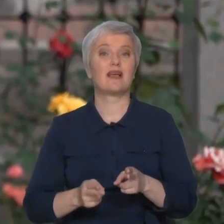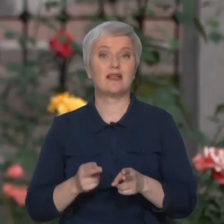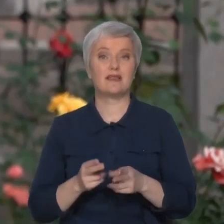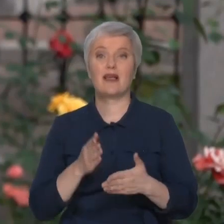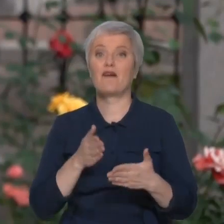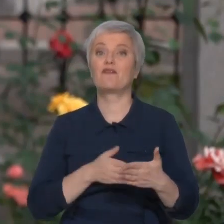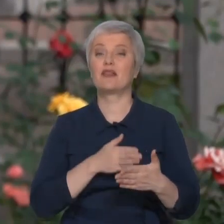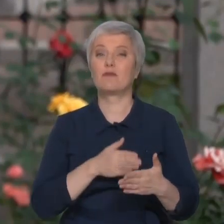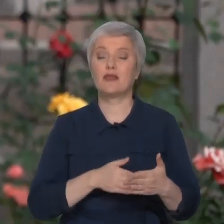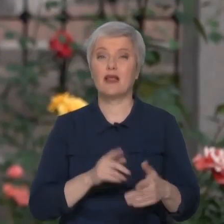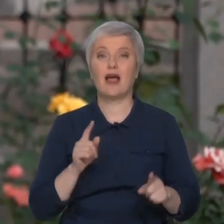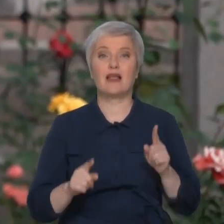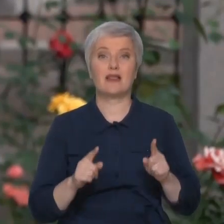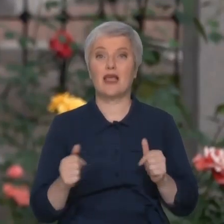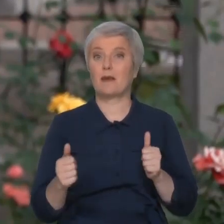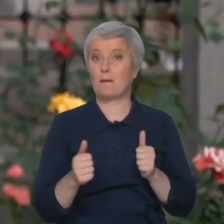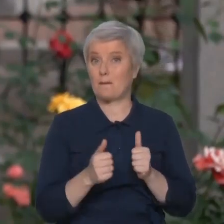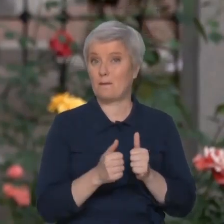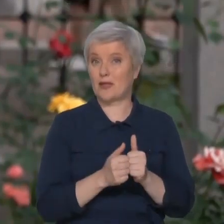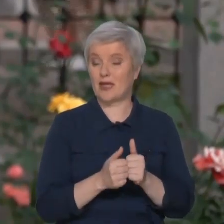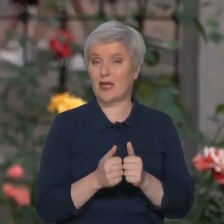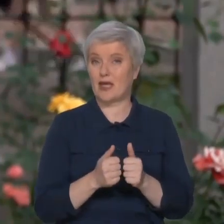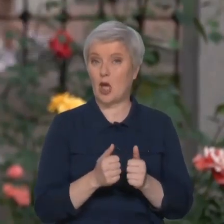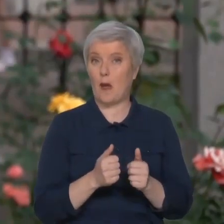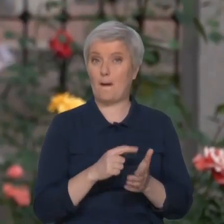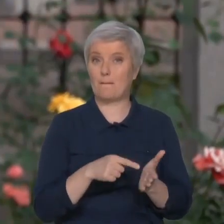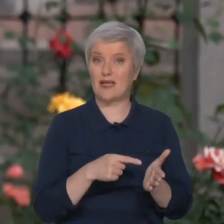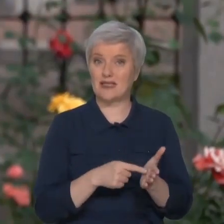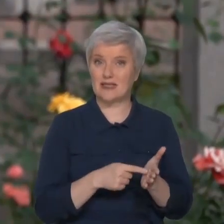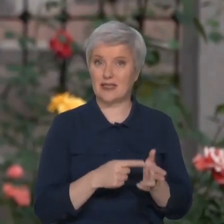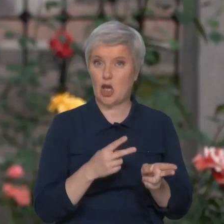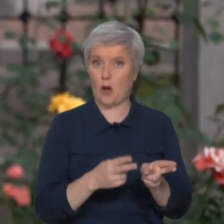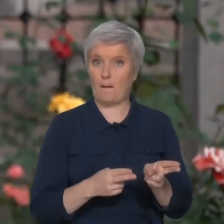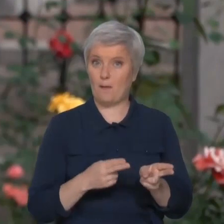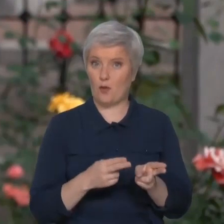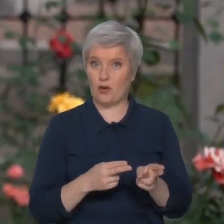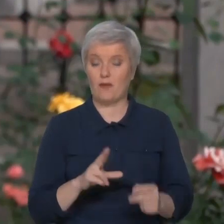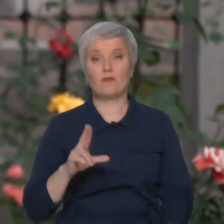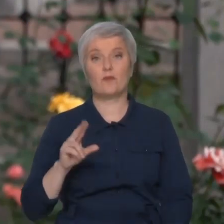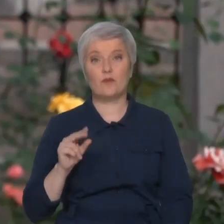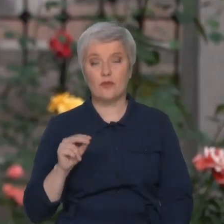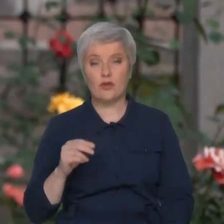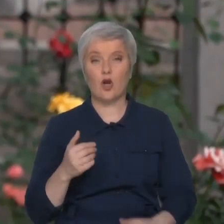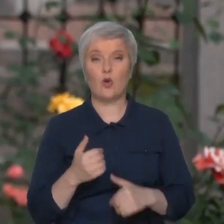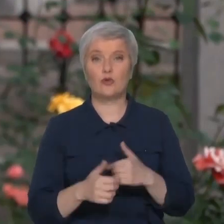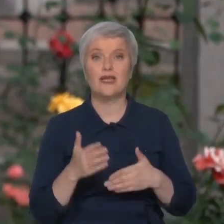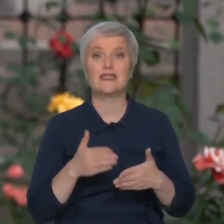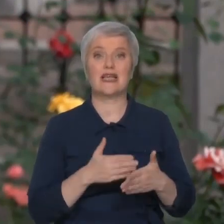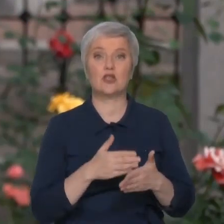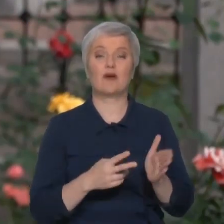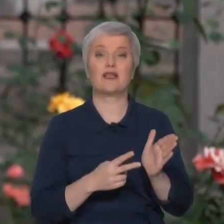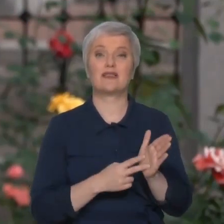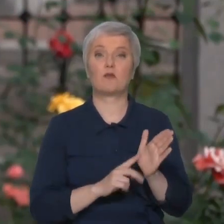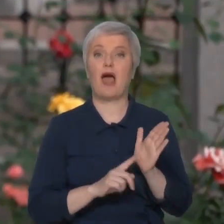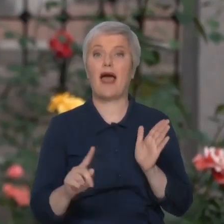відмінила деякі приміські потяги і, за інформацією прес-служби, в понеділок вже скасували 7 електричок,